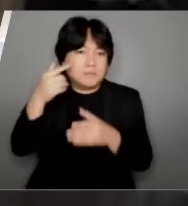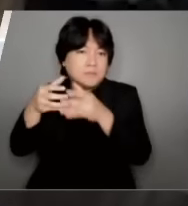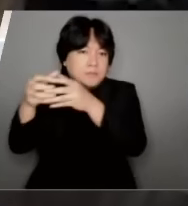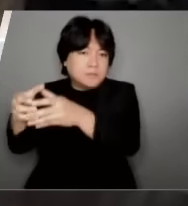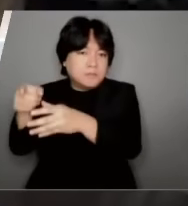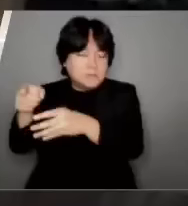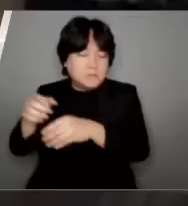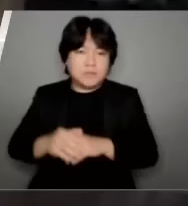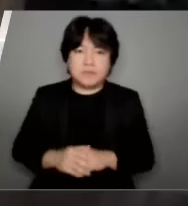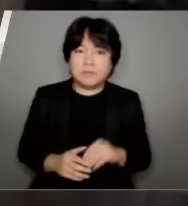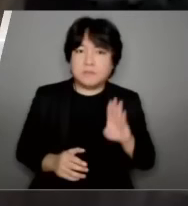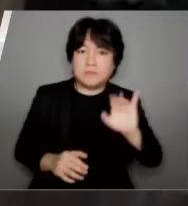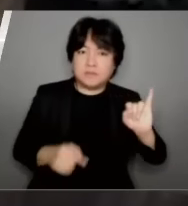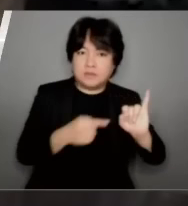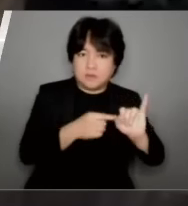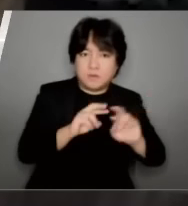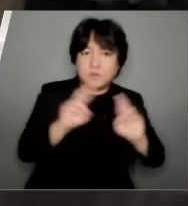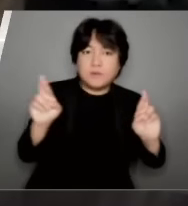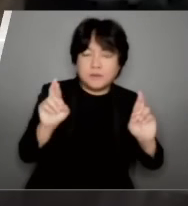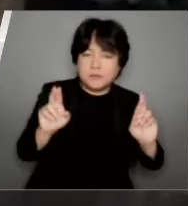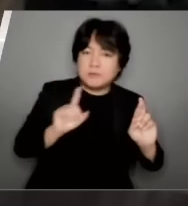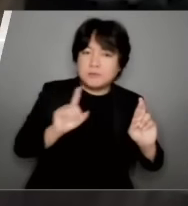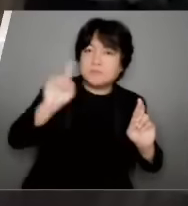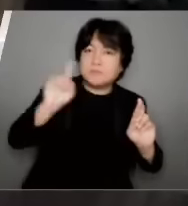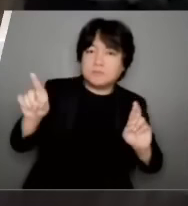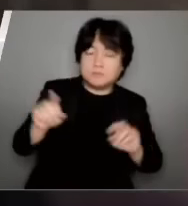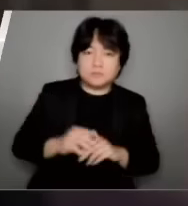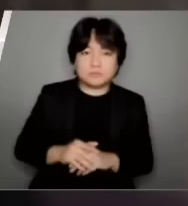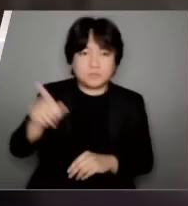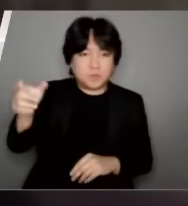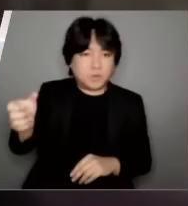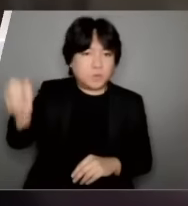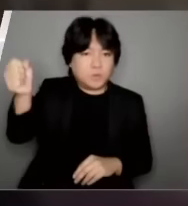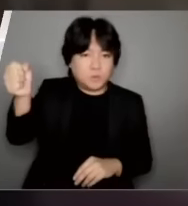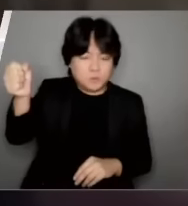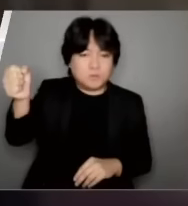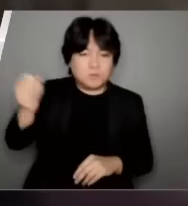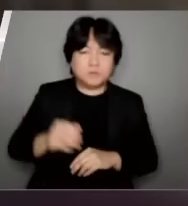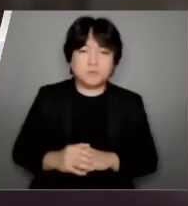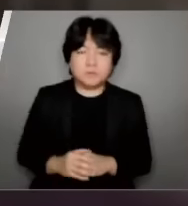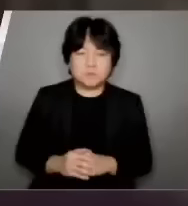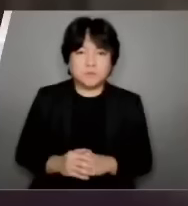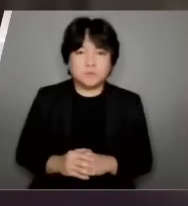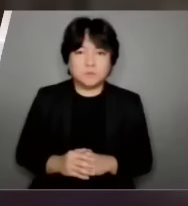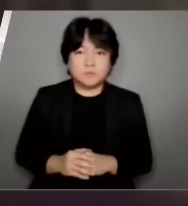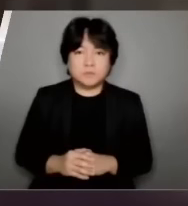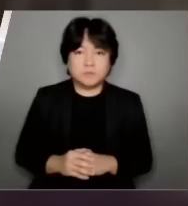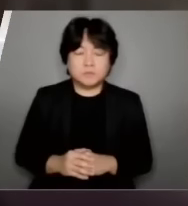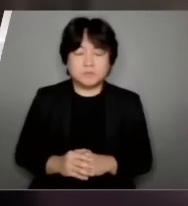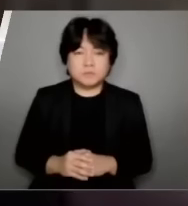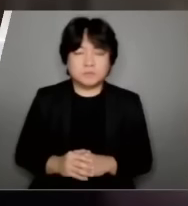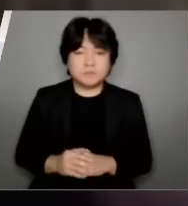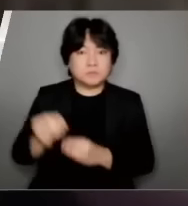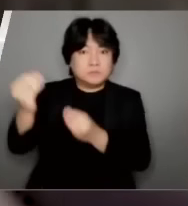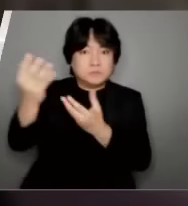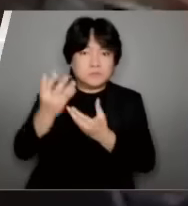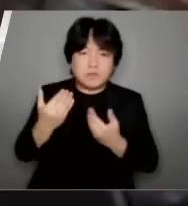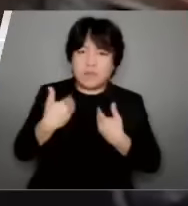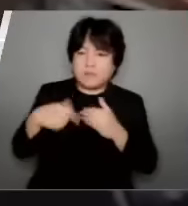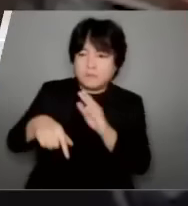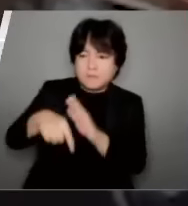daw ang dalawa dahil sa undesirability at misrepresentation. Ayon pa sa source, may nakuwang Chinese passport mula kay Sheila